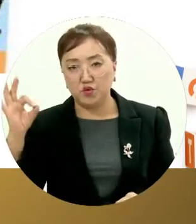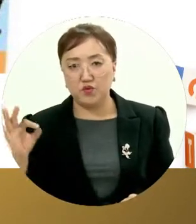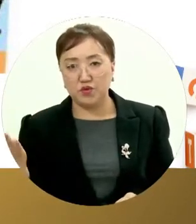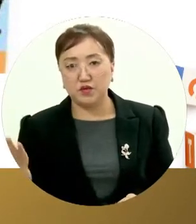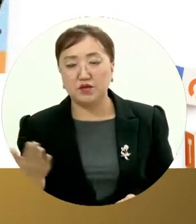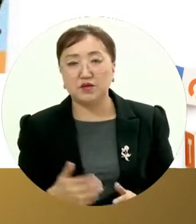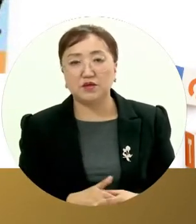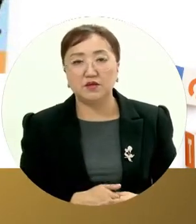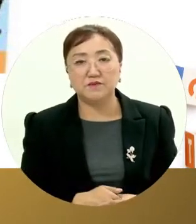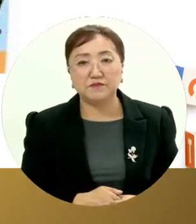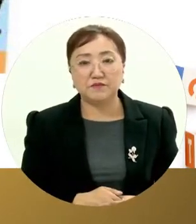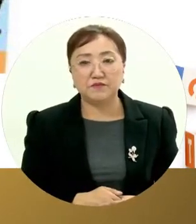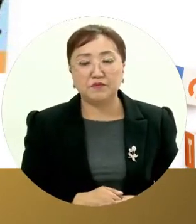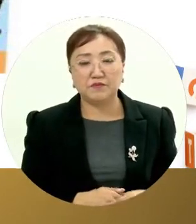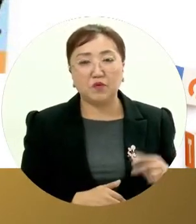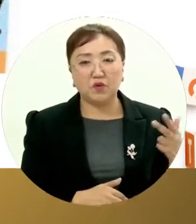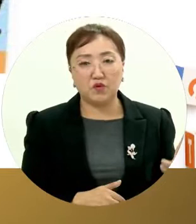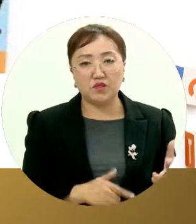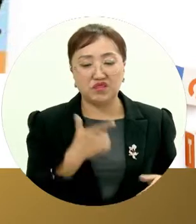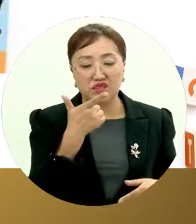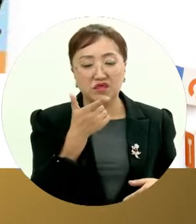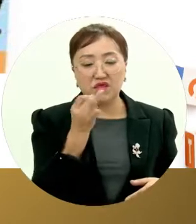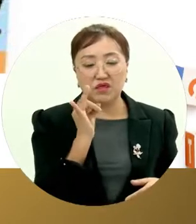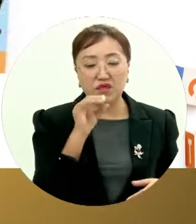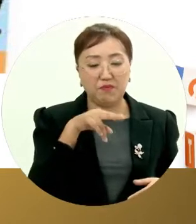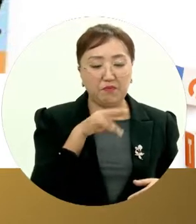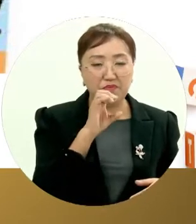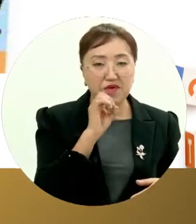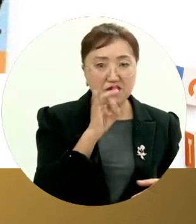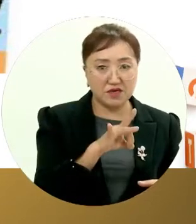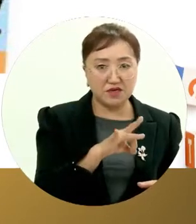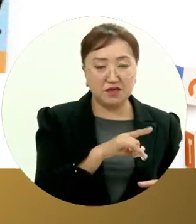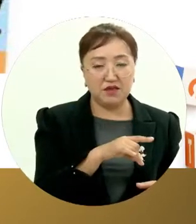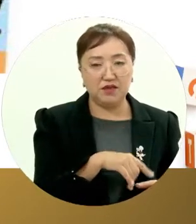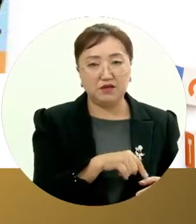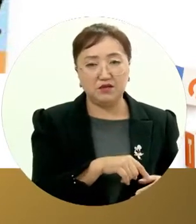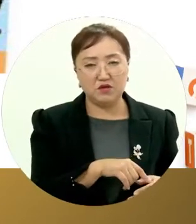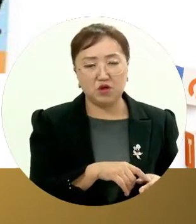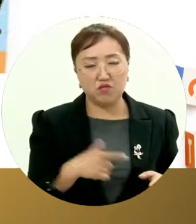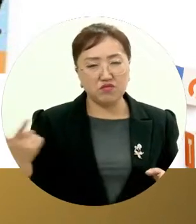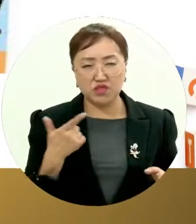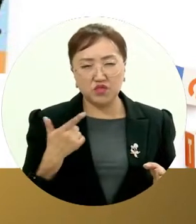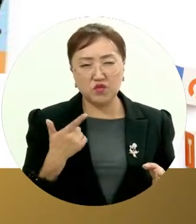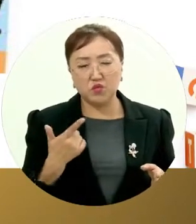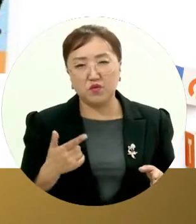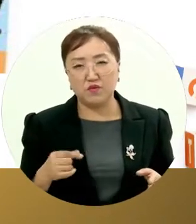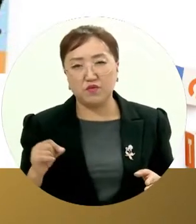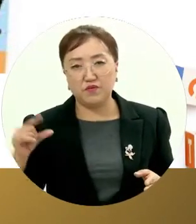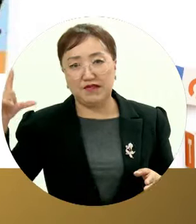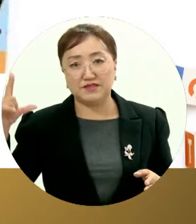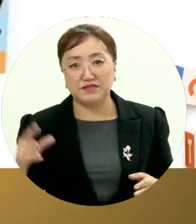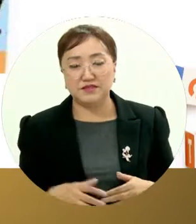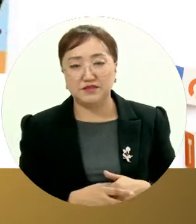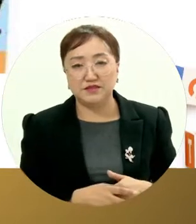54.2%. За гуравтх нь гипер инфляц буюу энийг хэтрүү инфляц гэж нэрлэдэг.